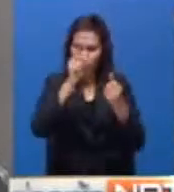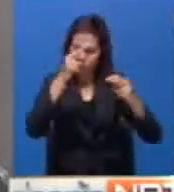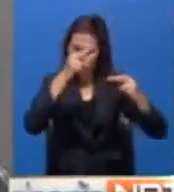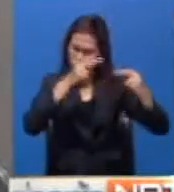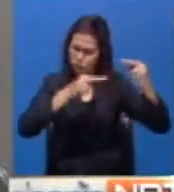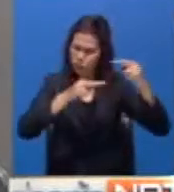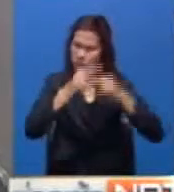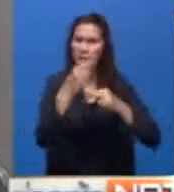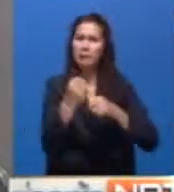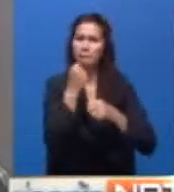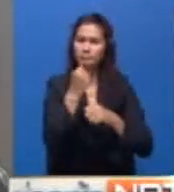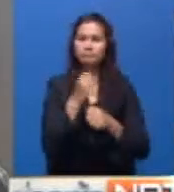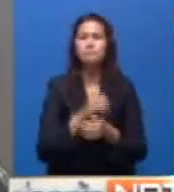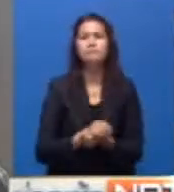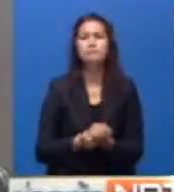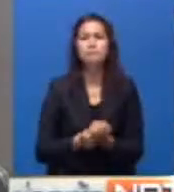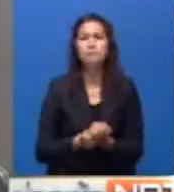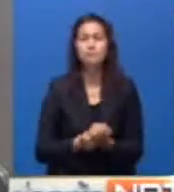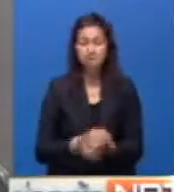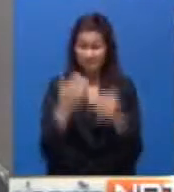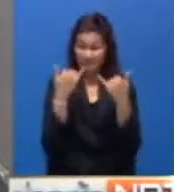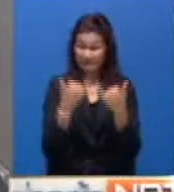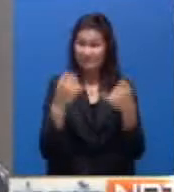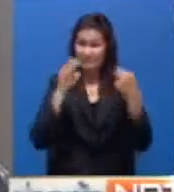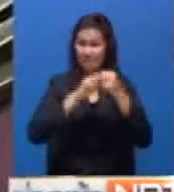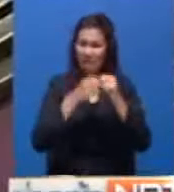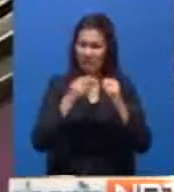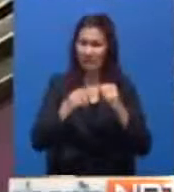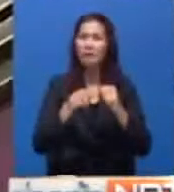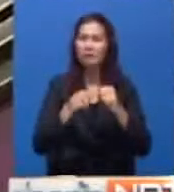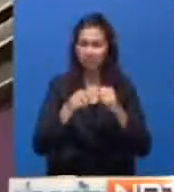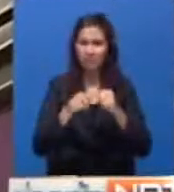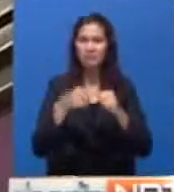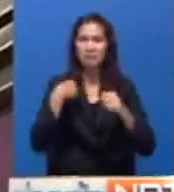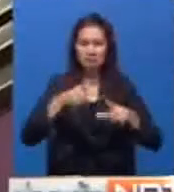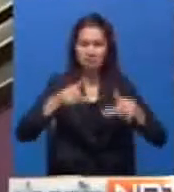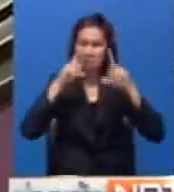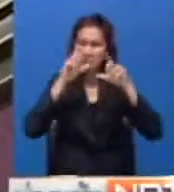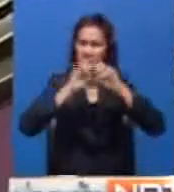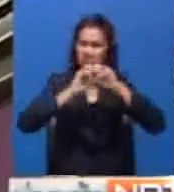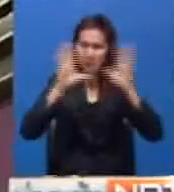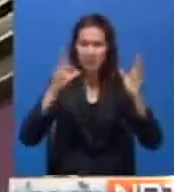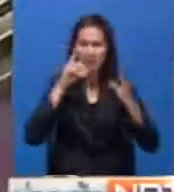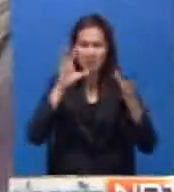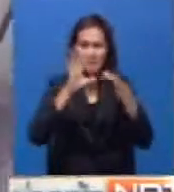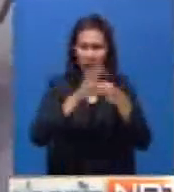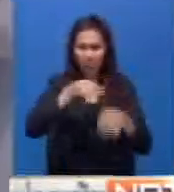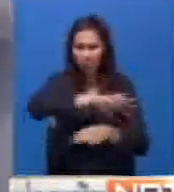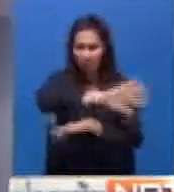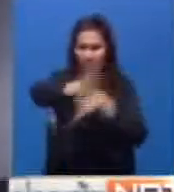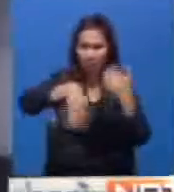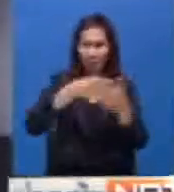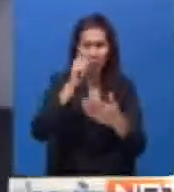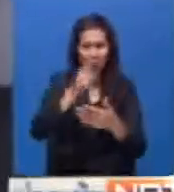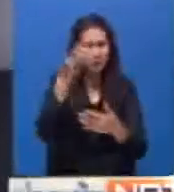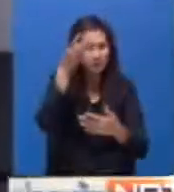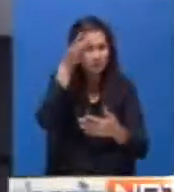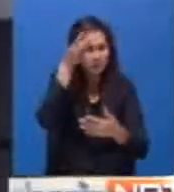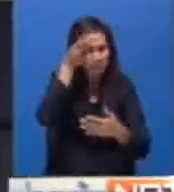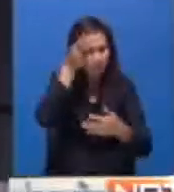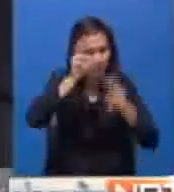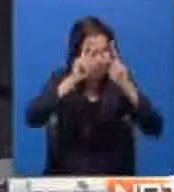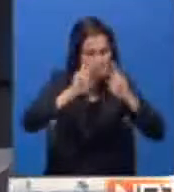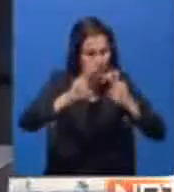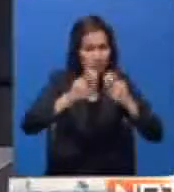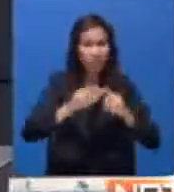ให้ดีหน่อย เหตุการณ์ที่เกิดขึ้นสะท้อนความปลอดภัยที่การรถไฟและหน่วยงานที่เกี่ยวข้องต้องคำนึงถึงให้มากขึ้นเพรา